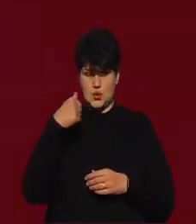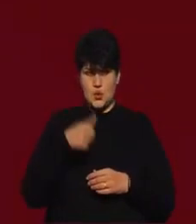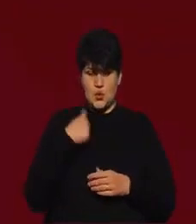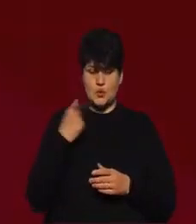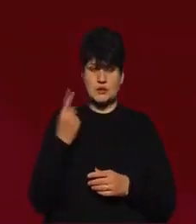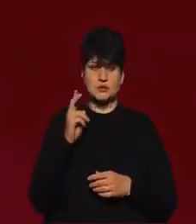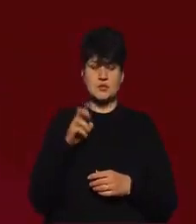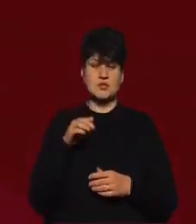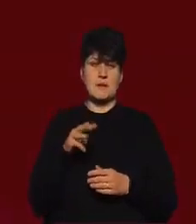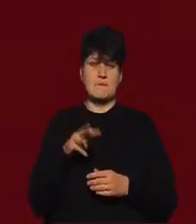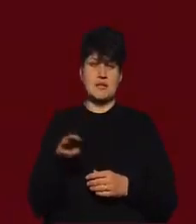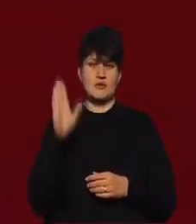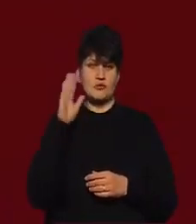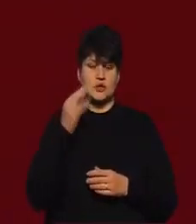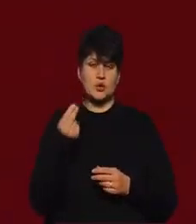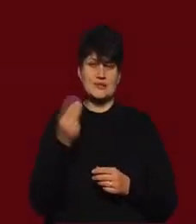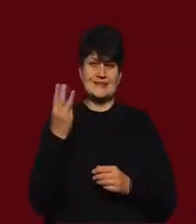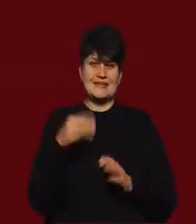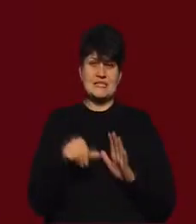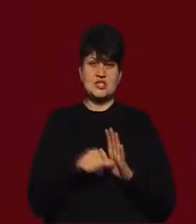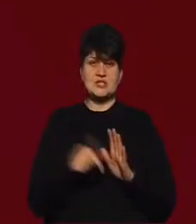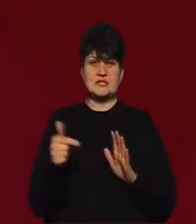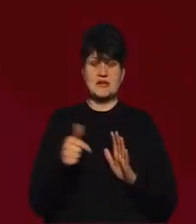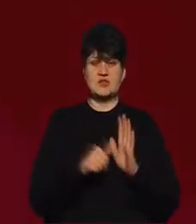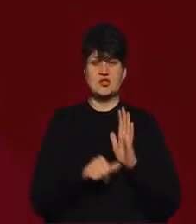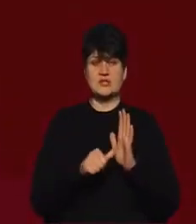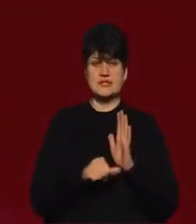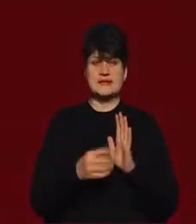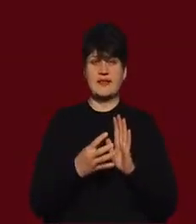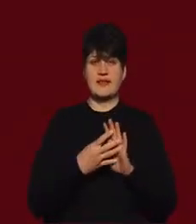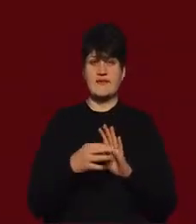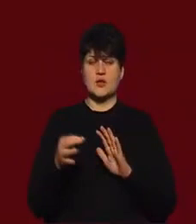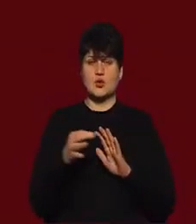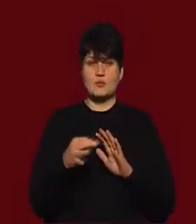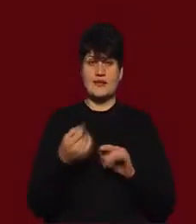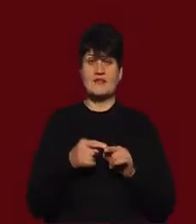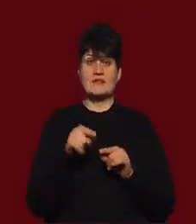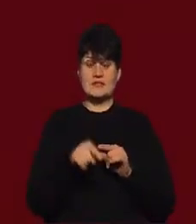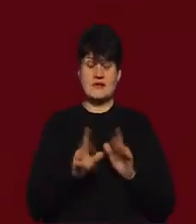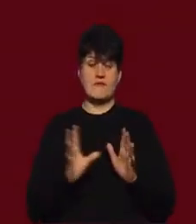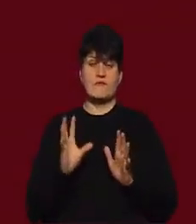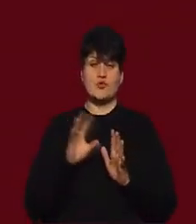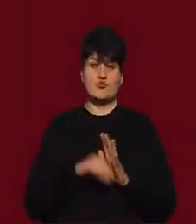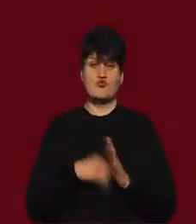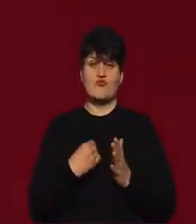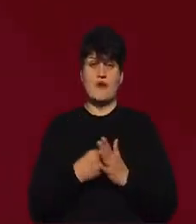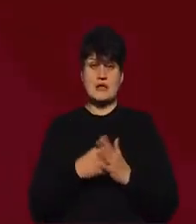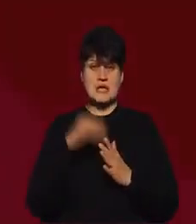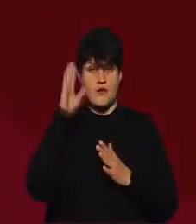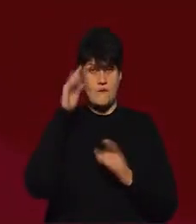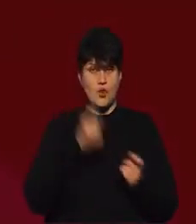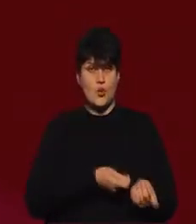води в Тернополі коштує 36 гривень 69 копійок. У цей тариф включена вартість водопостачання